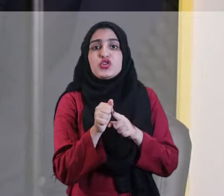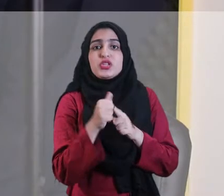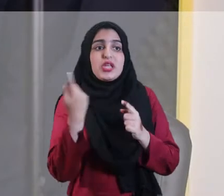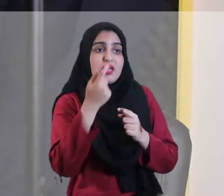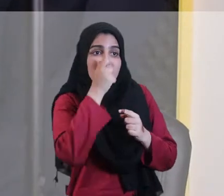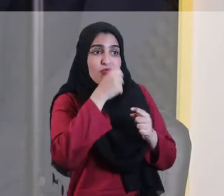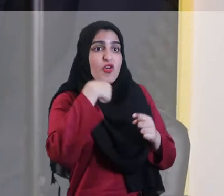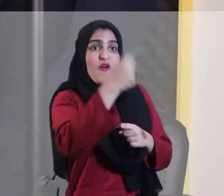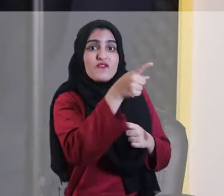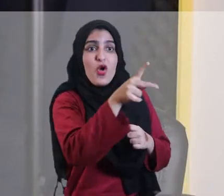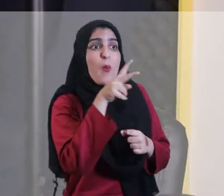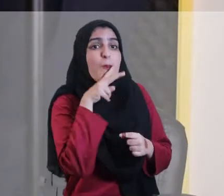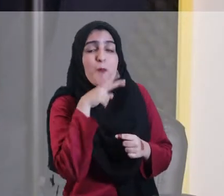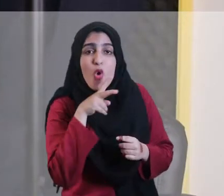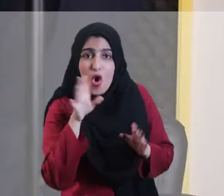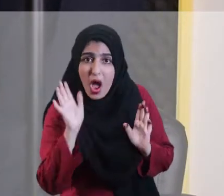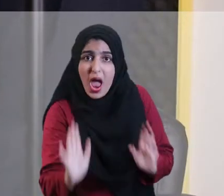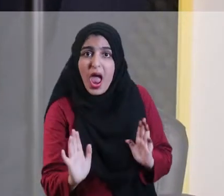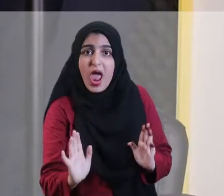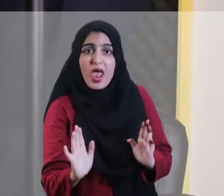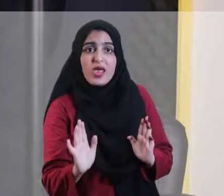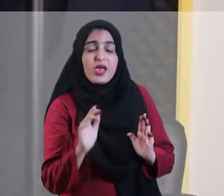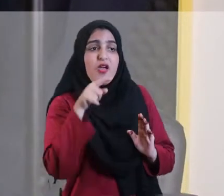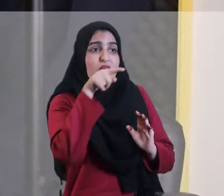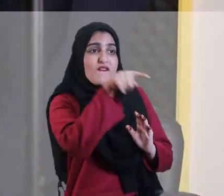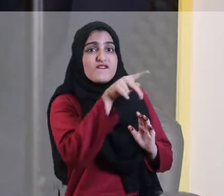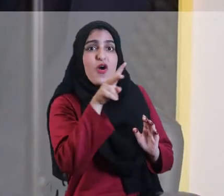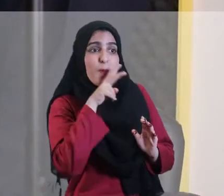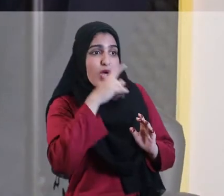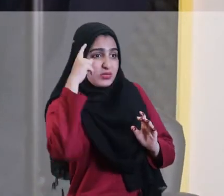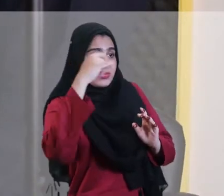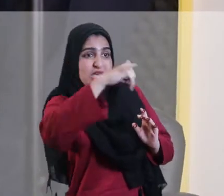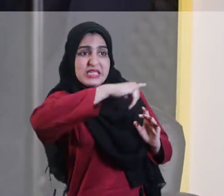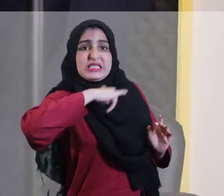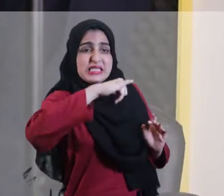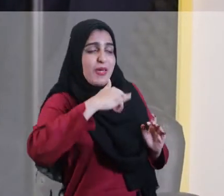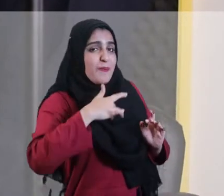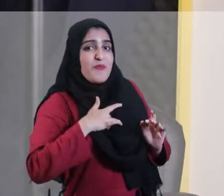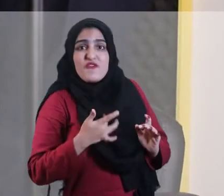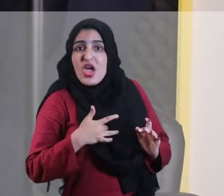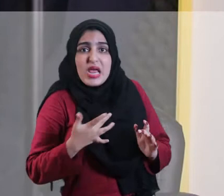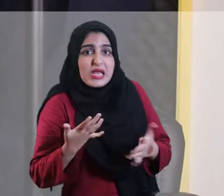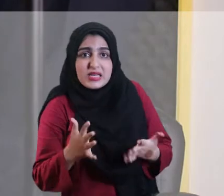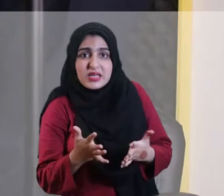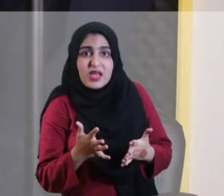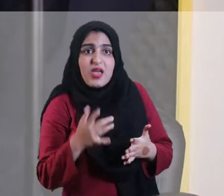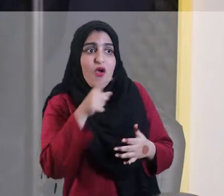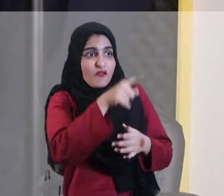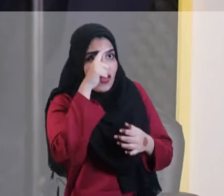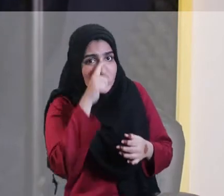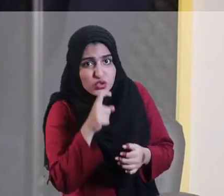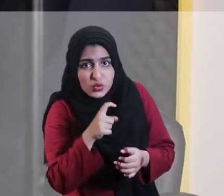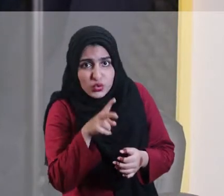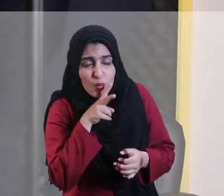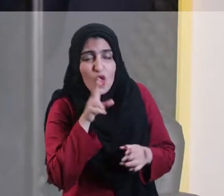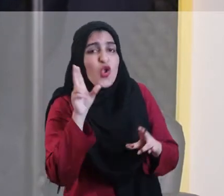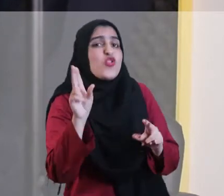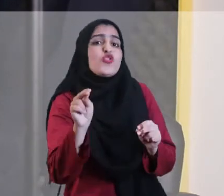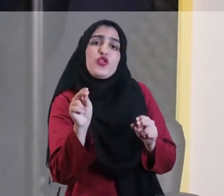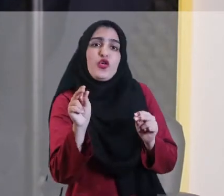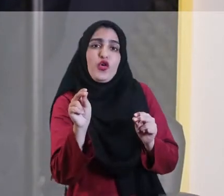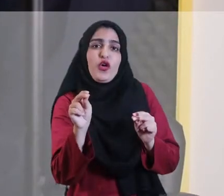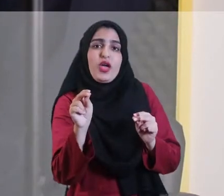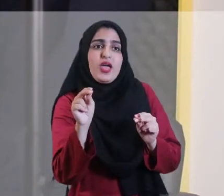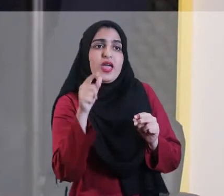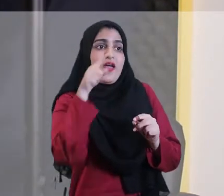अगले कुछ बोल रहा है हैं जो हम रिलेट नहीं कर सकते इसका मतलब यह नहीं है कि वह झूठ बोल रहे हैं